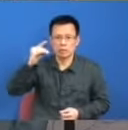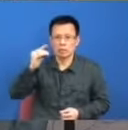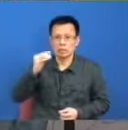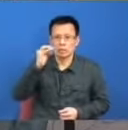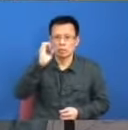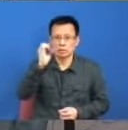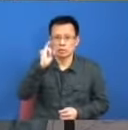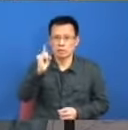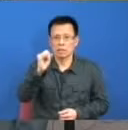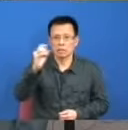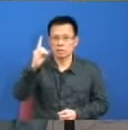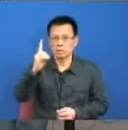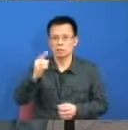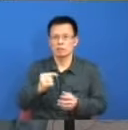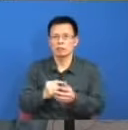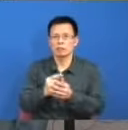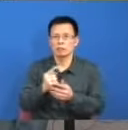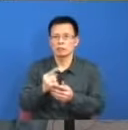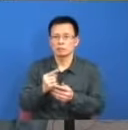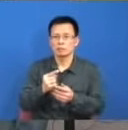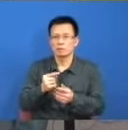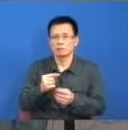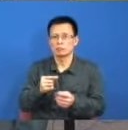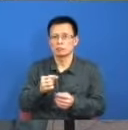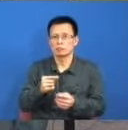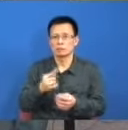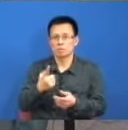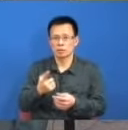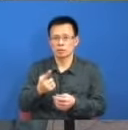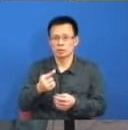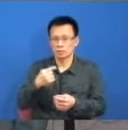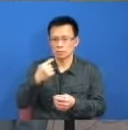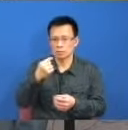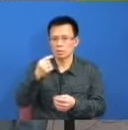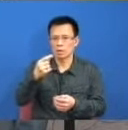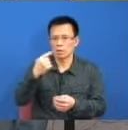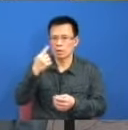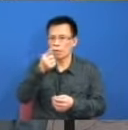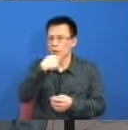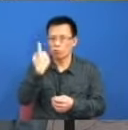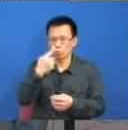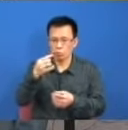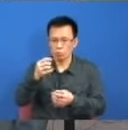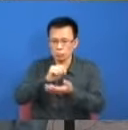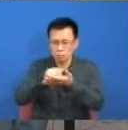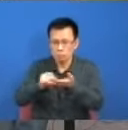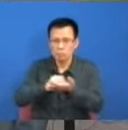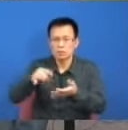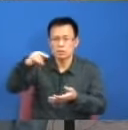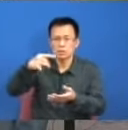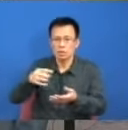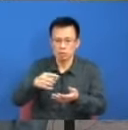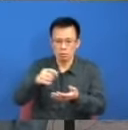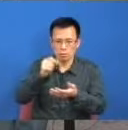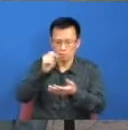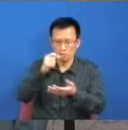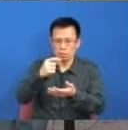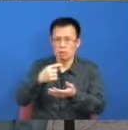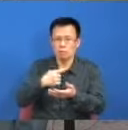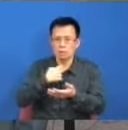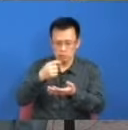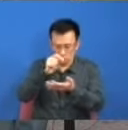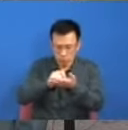五個啫嘛。 咁但係，咁、啊、但係因為逢親啲口供紙啊，又口供紙咧又要抄寫，唔